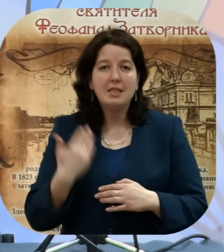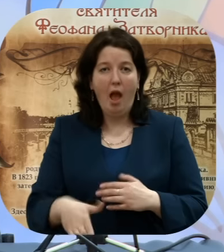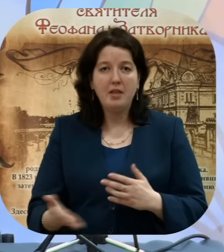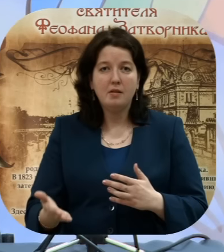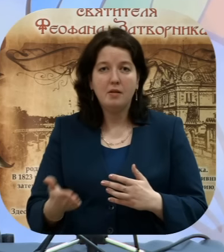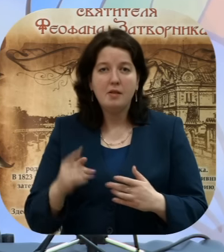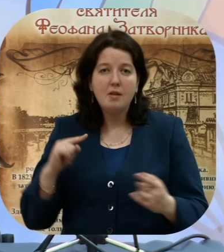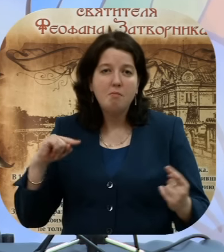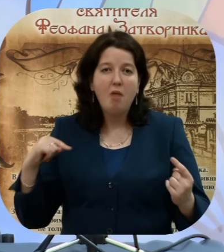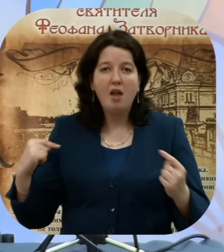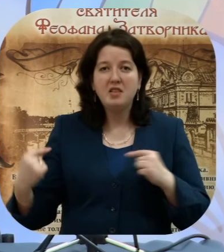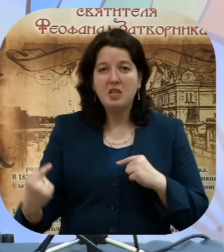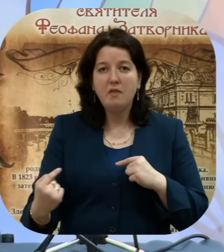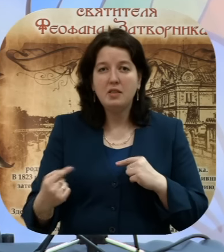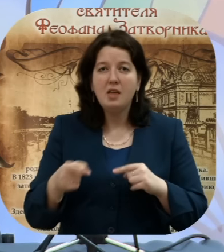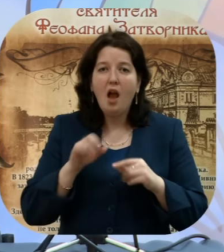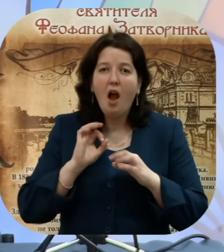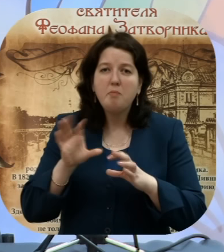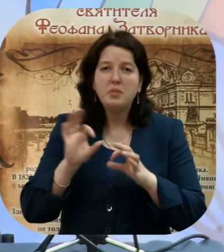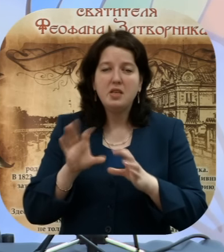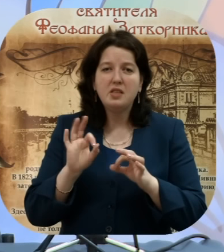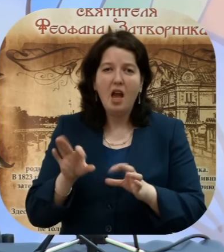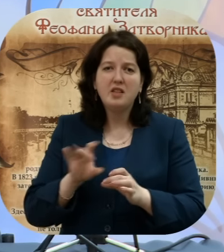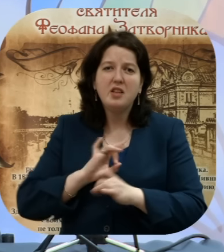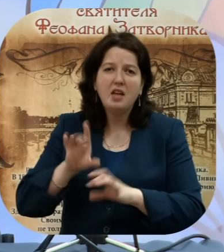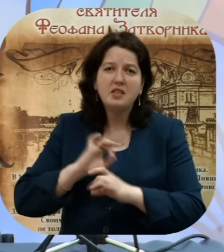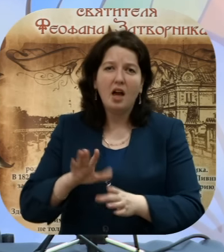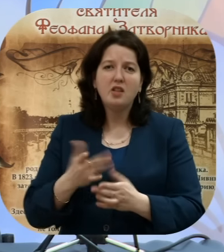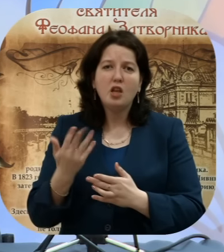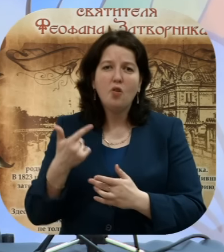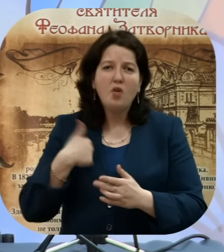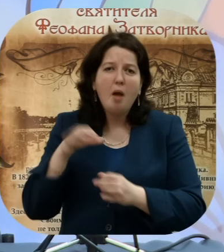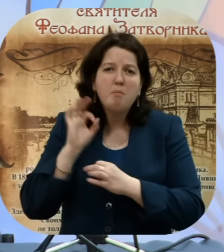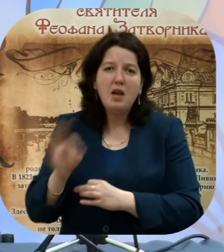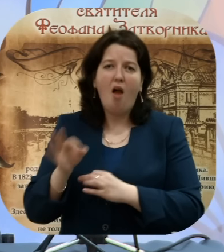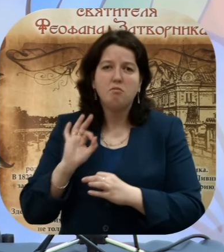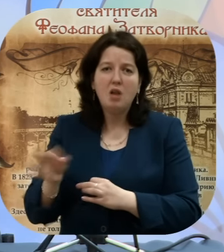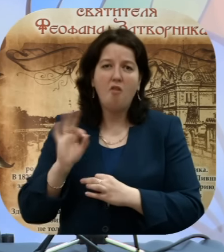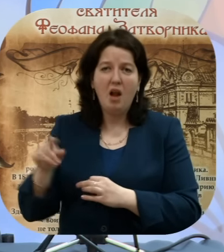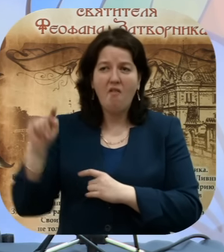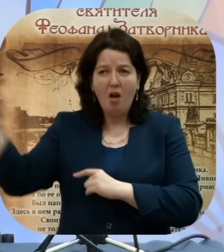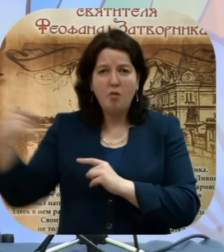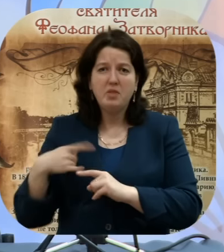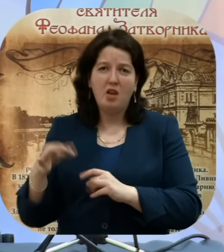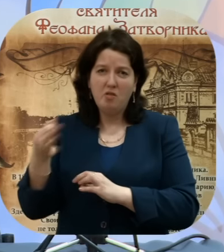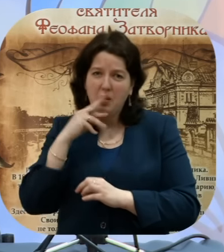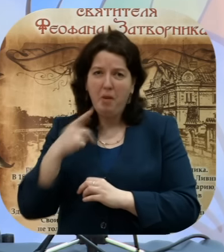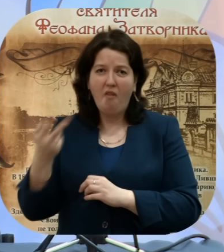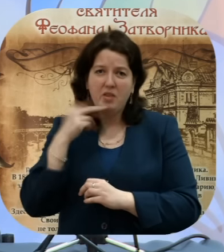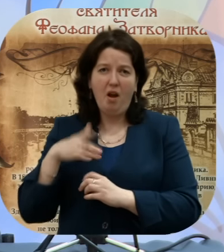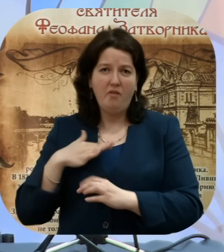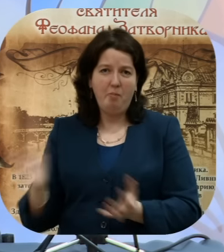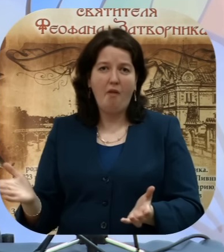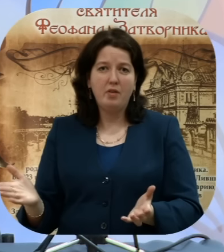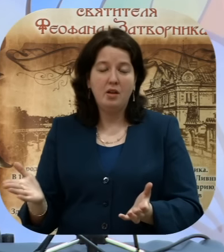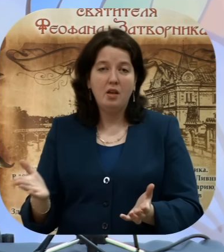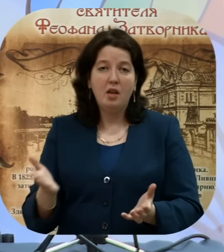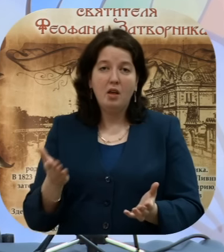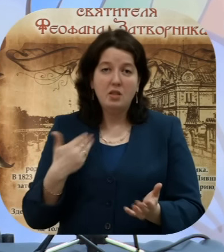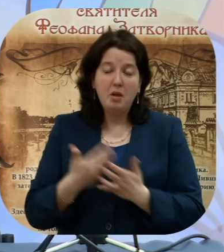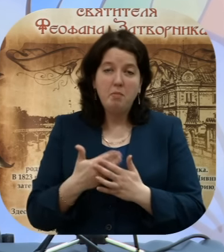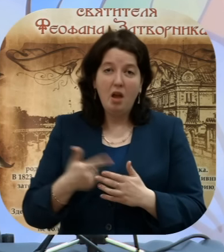Перестань. Противиться что значит? Объяснять, толковать, насколько я прав, а ты не прав. Обычно же в этом происходит все. Ты не прав, а